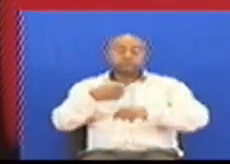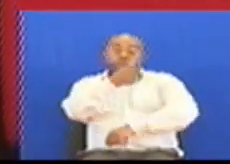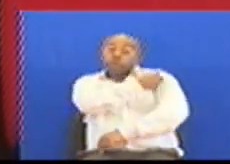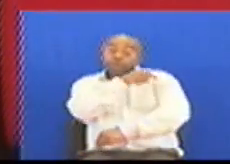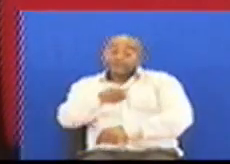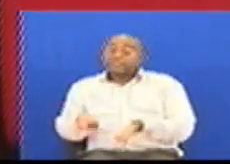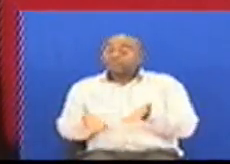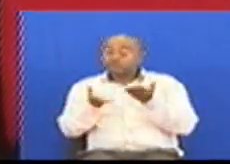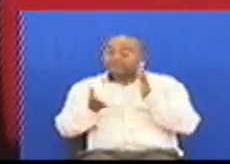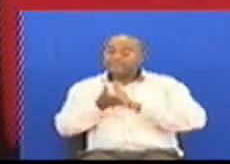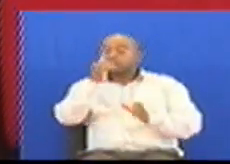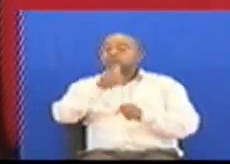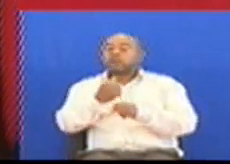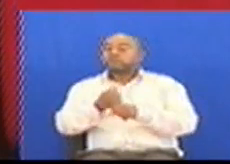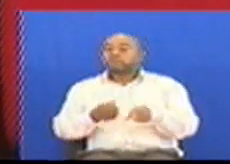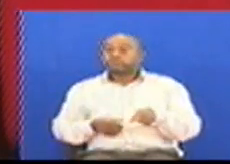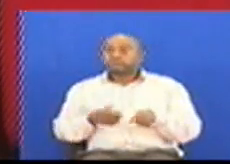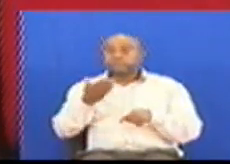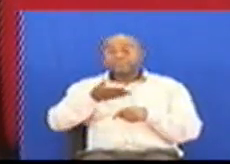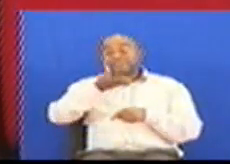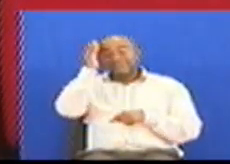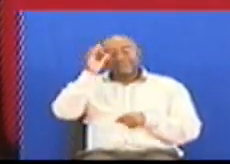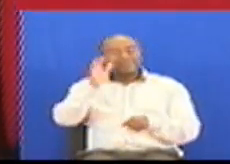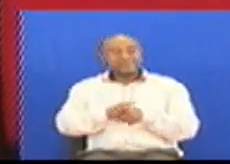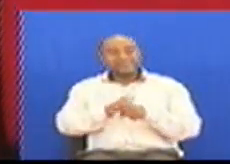kazi. Serikali imetoa fedha nyingi eneo lile.